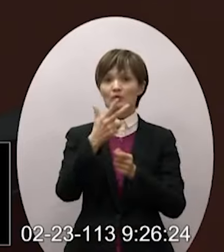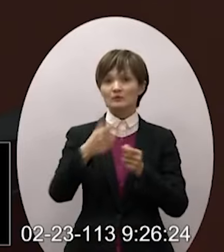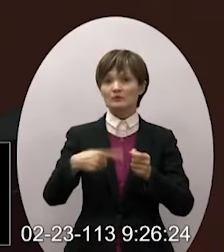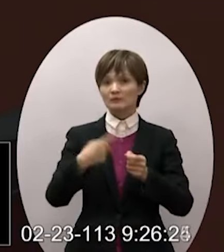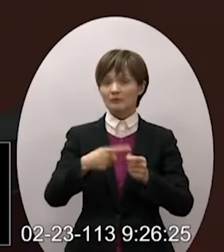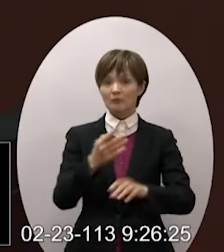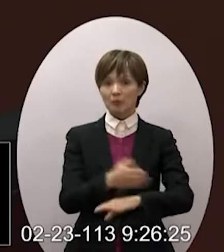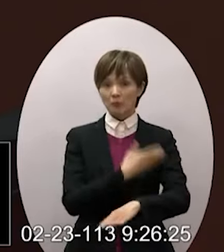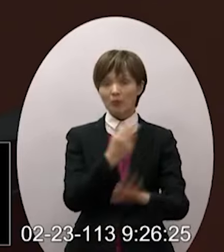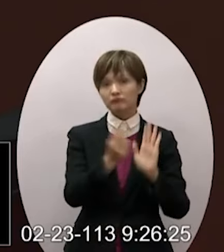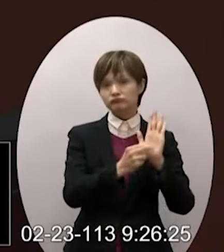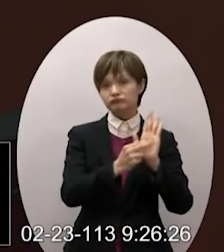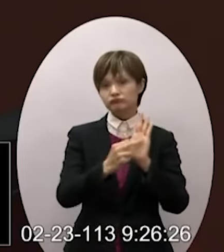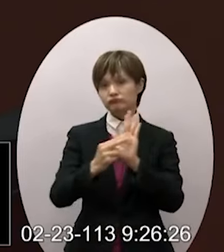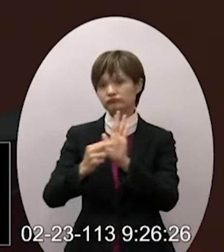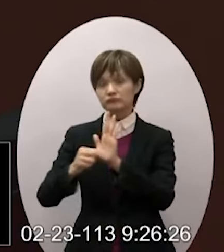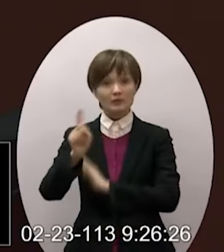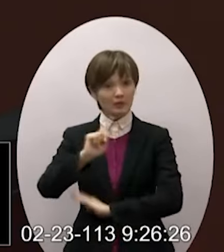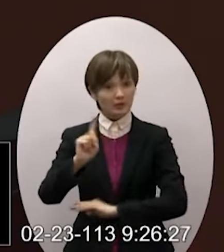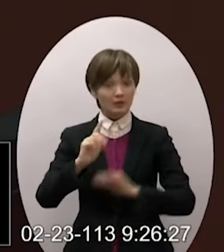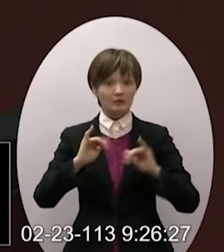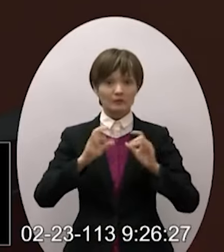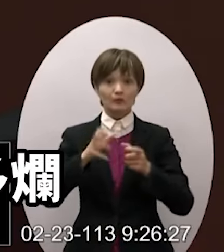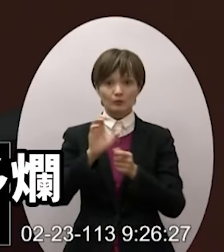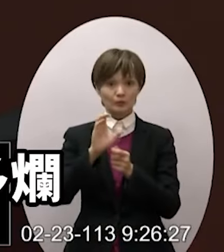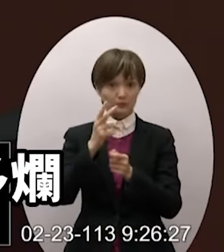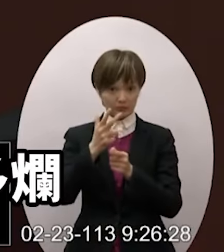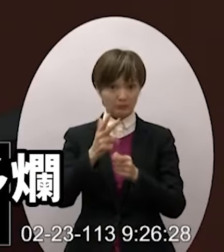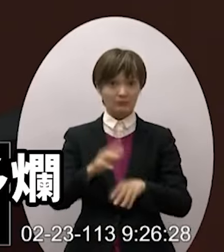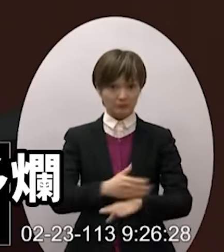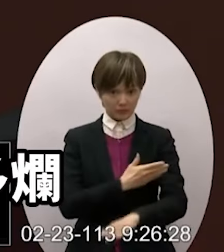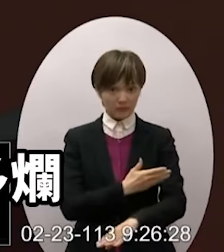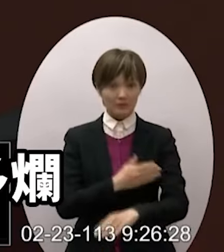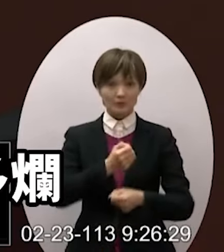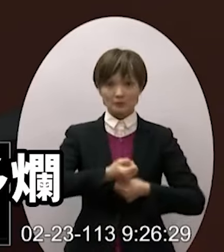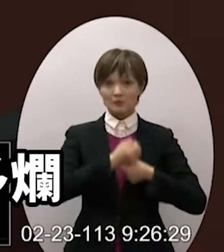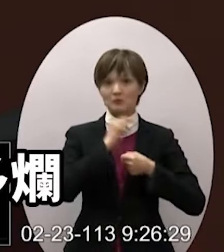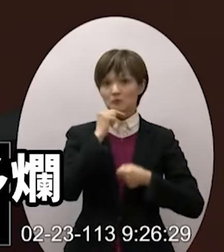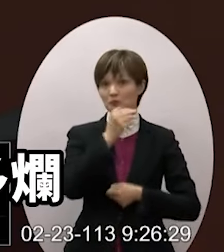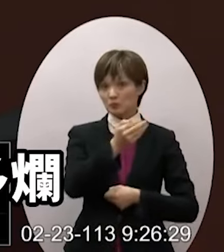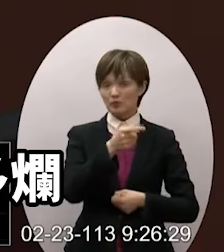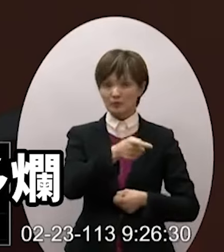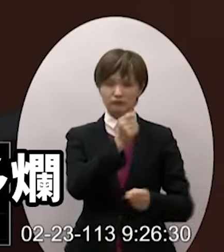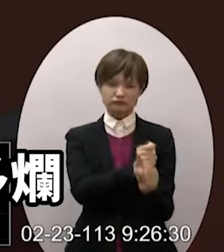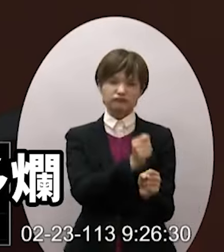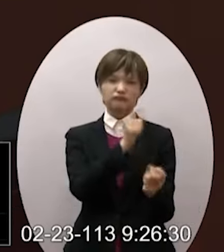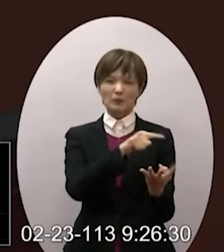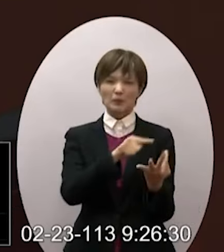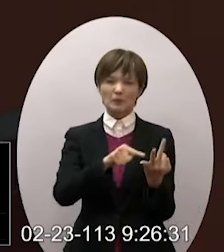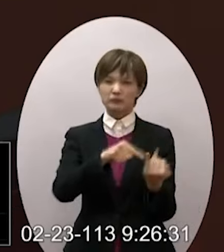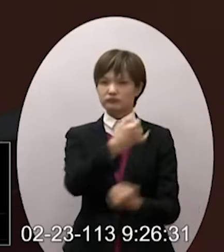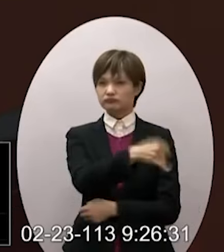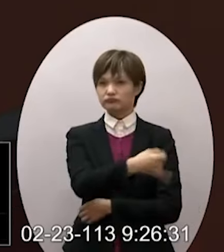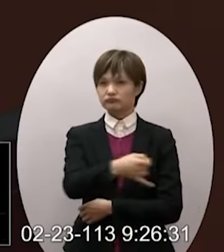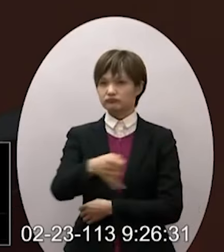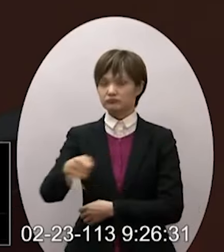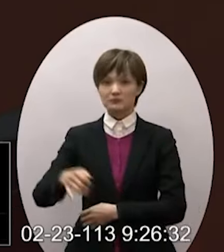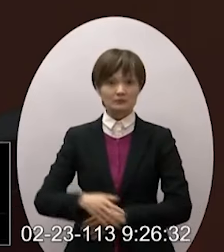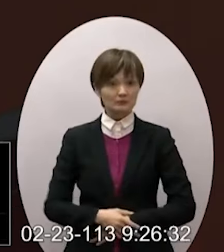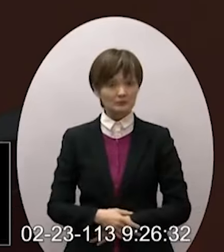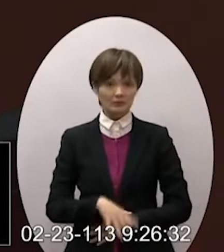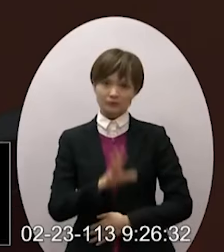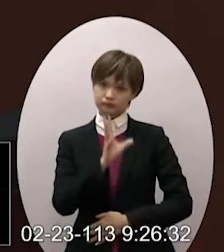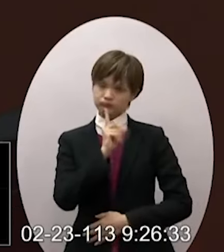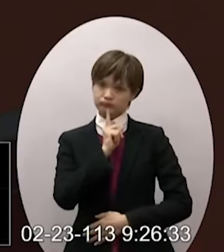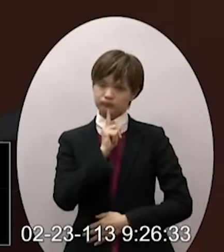起，说民国97年开始，里面马英九有做多烂多烂多烂。哎，那为什么